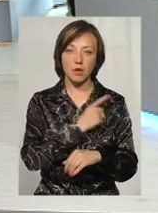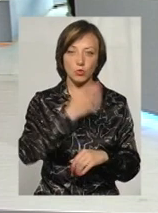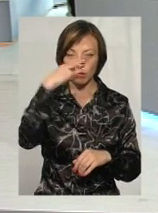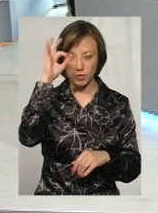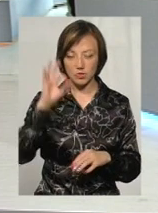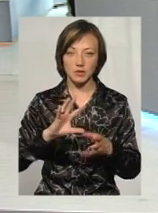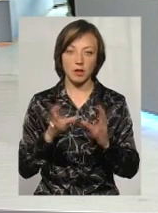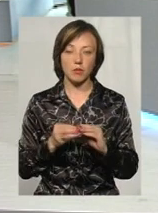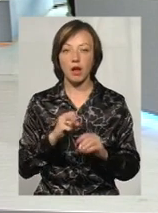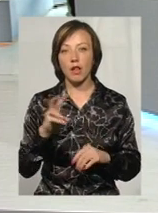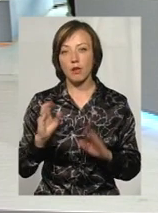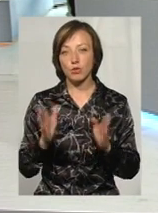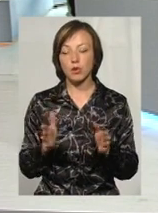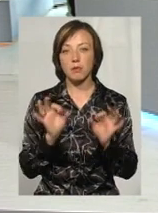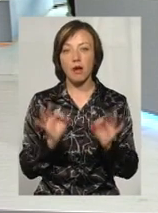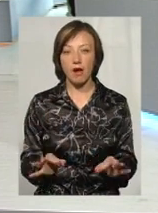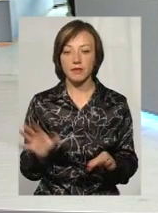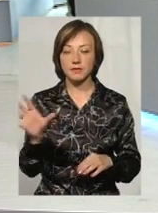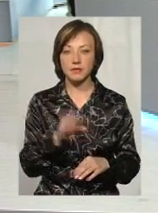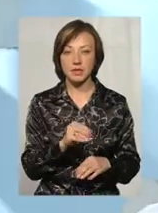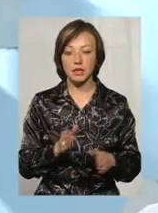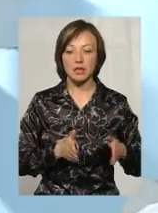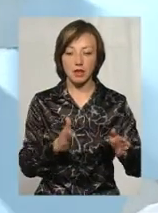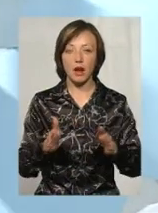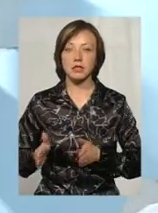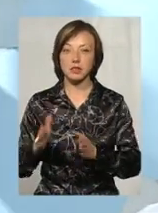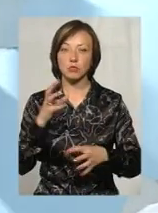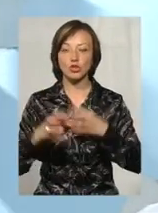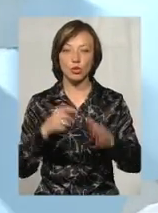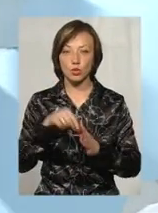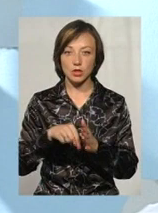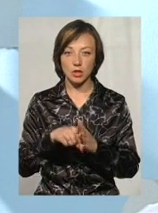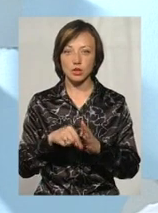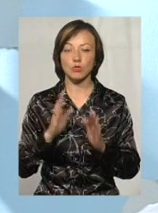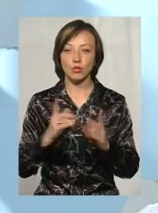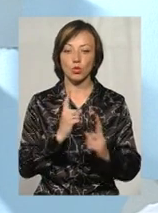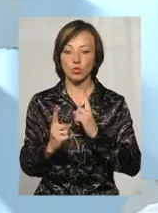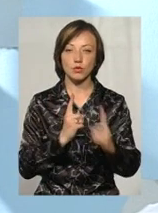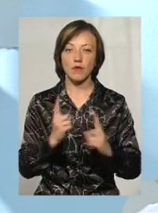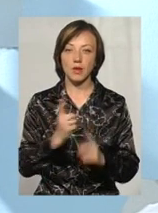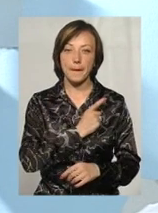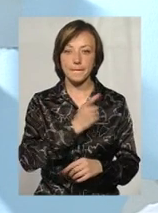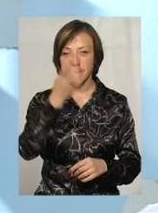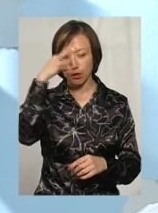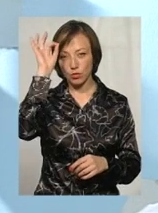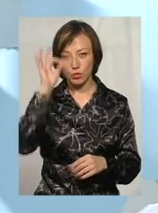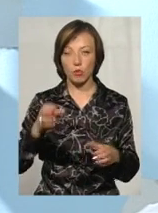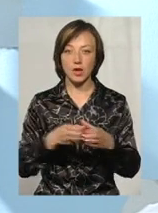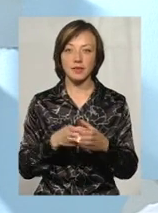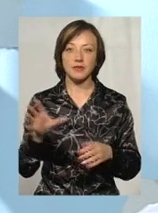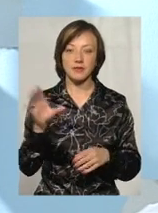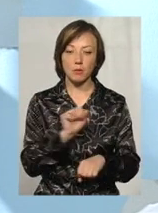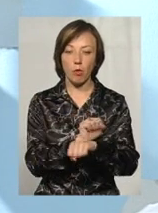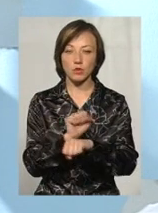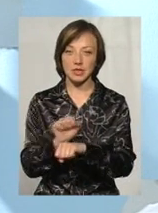поліції загалом. Але буде логічно, якщо у всіх трасах міжнародного значення все ж таки будуть курсувати екіпажі патрульної поліції, і всі пости, які є в